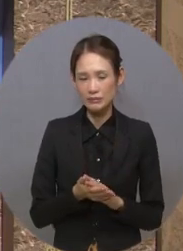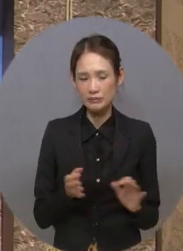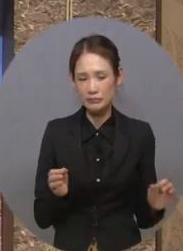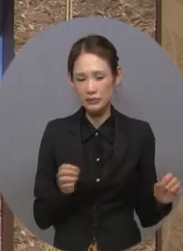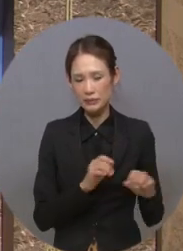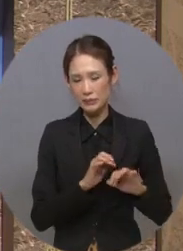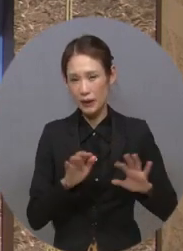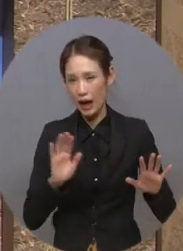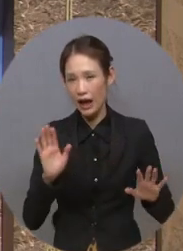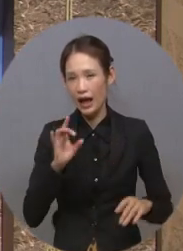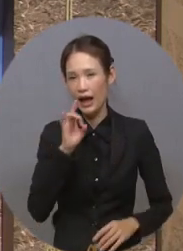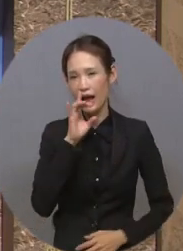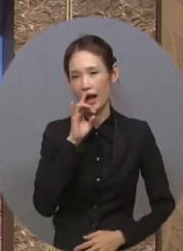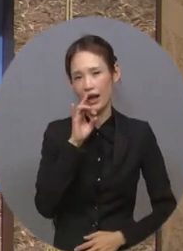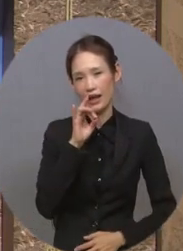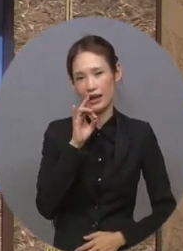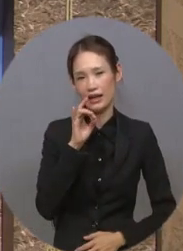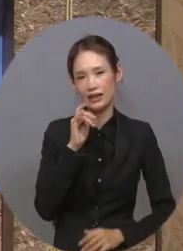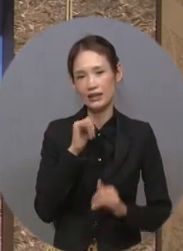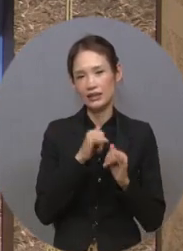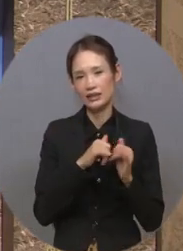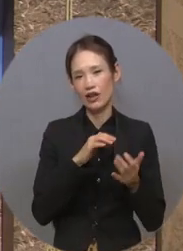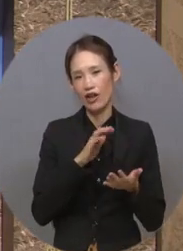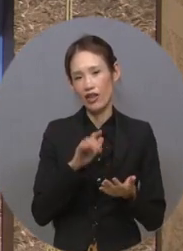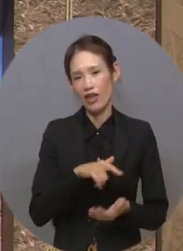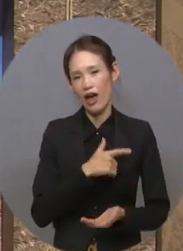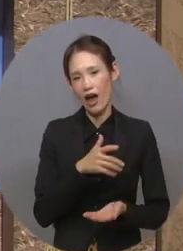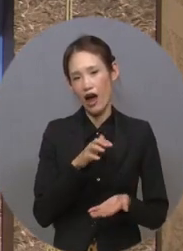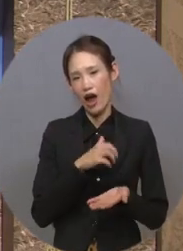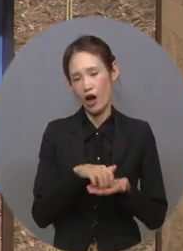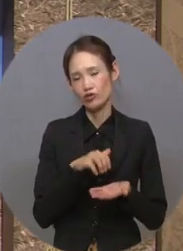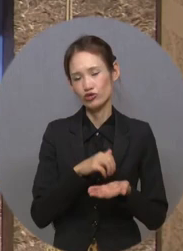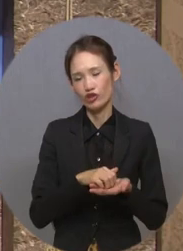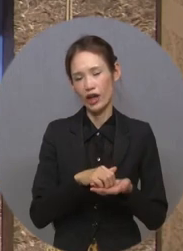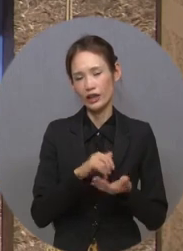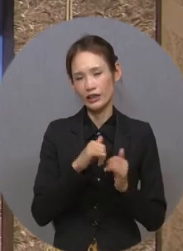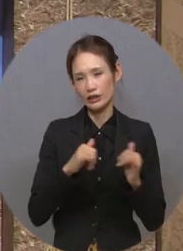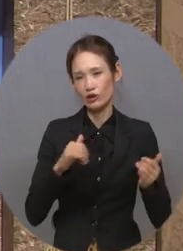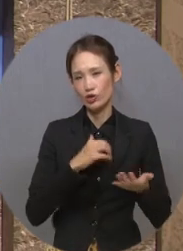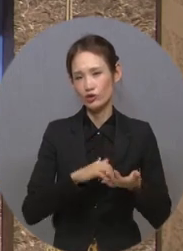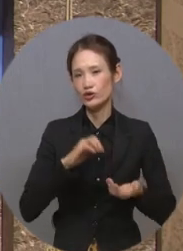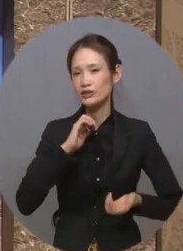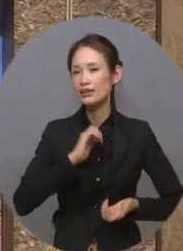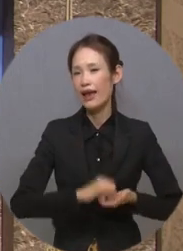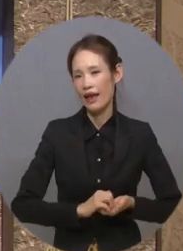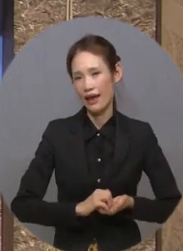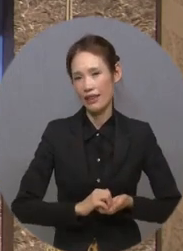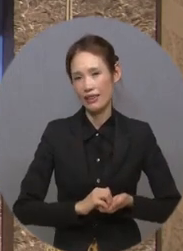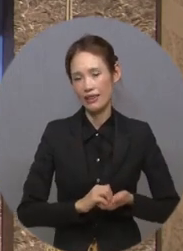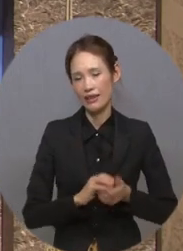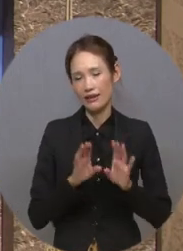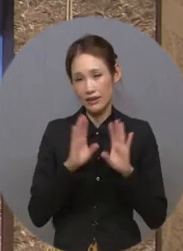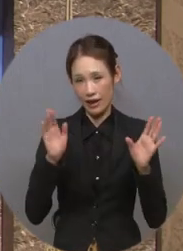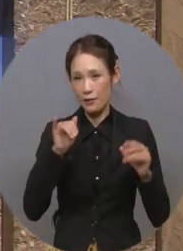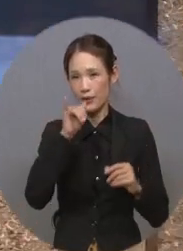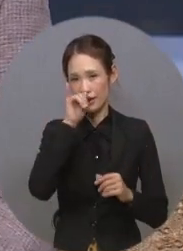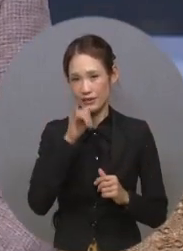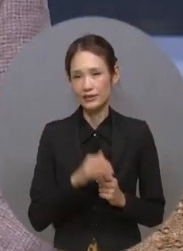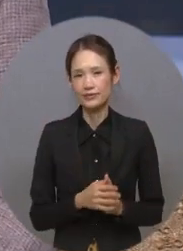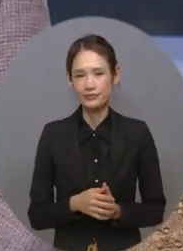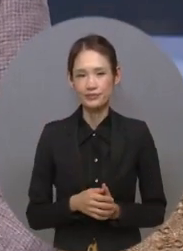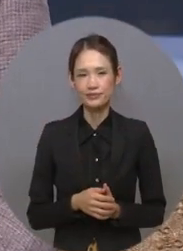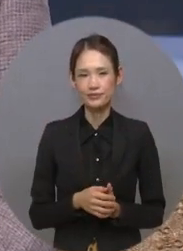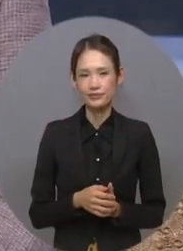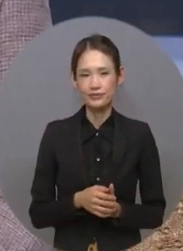지켜야 되니까 네. 그래서 인원 하루에 뭐 인원 제한을 좀 둬가면서 네. 그렇게 개방하고 있습니다. 아 그렇군요. 네.